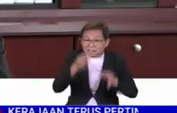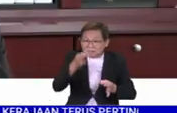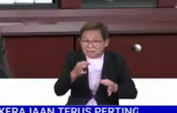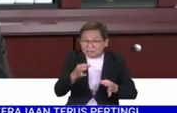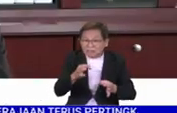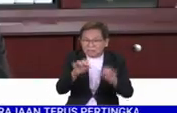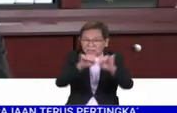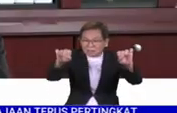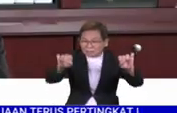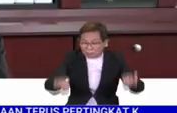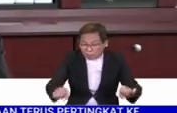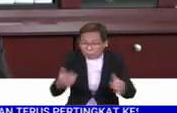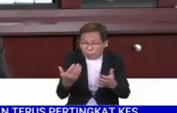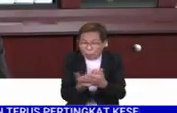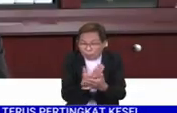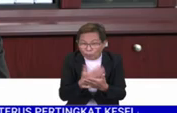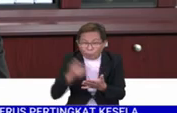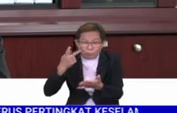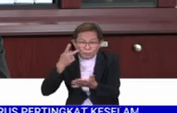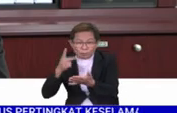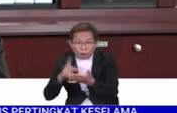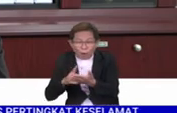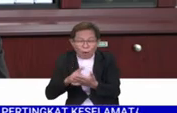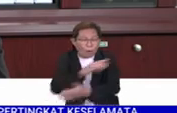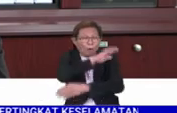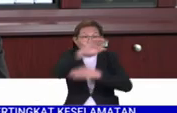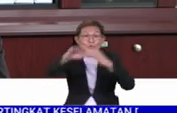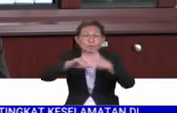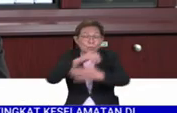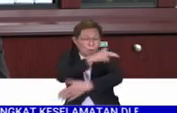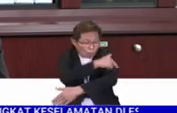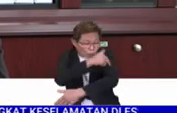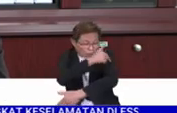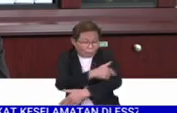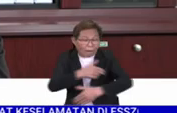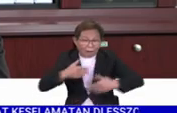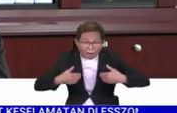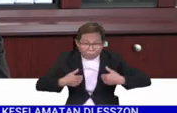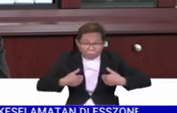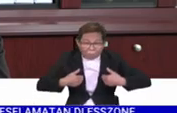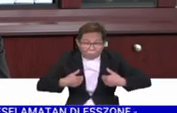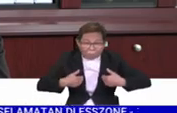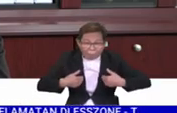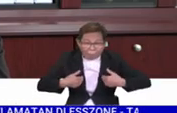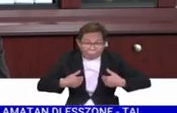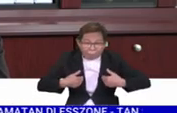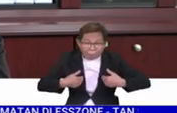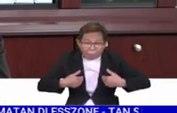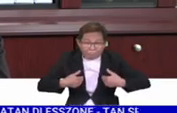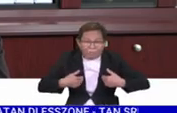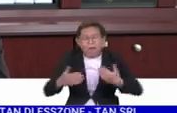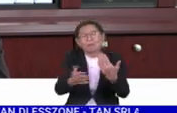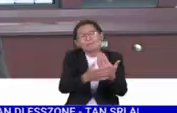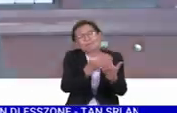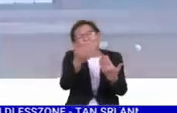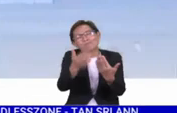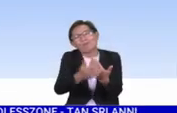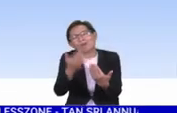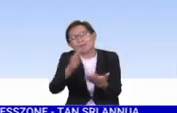sekiranya sistem yang baru bila pengesanan di setiap hospital itu akan wujud, benda itu pun lebih kepada memudahkan